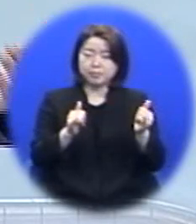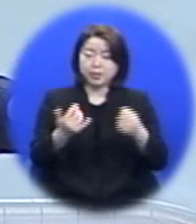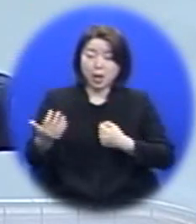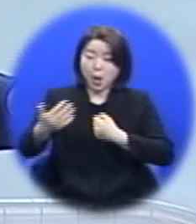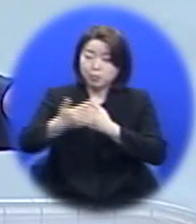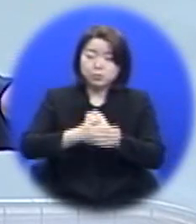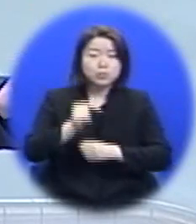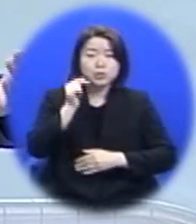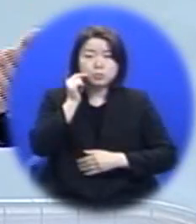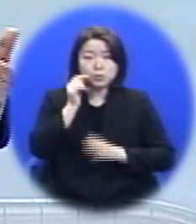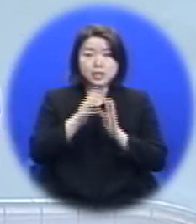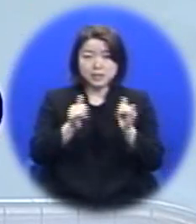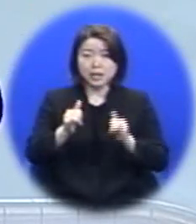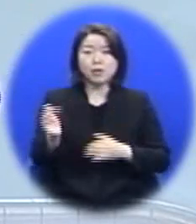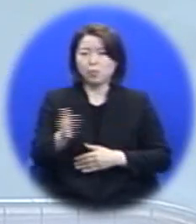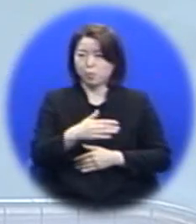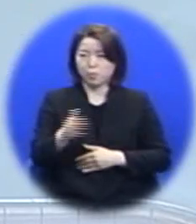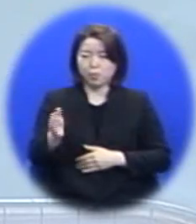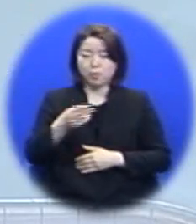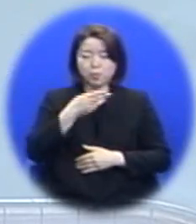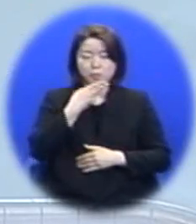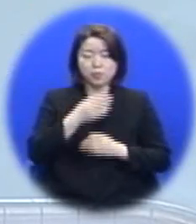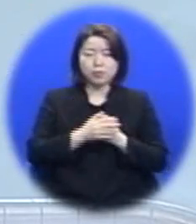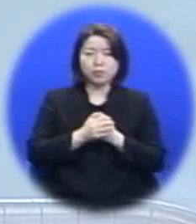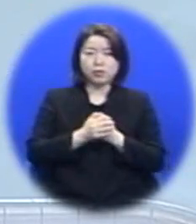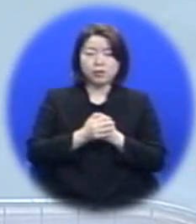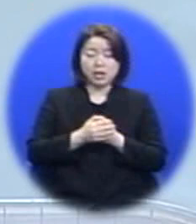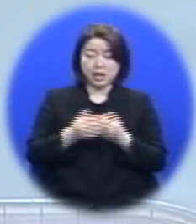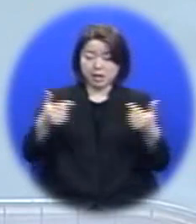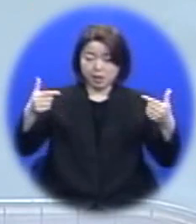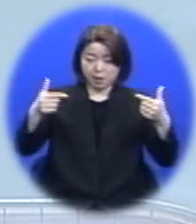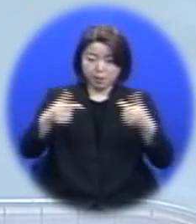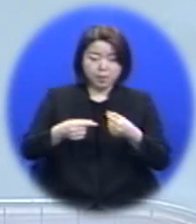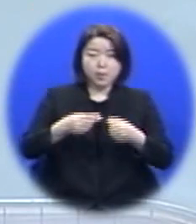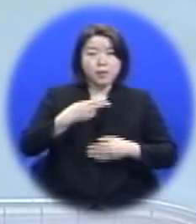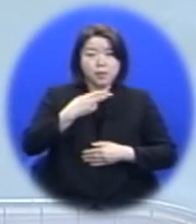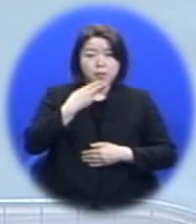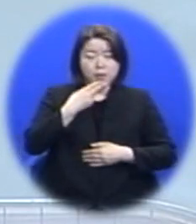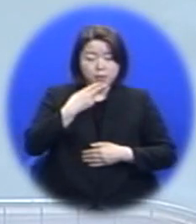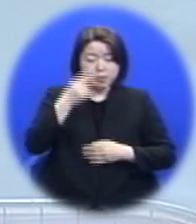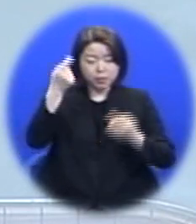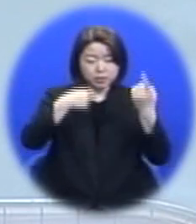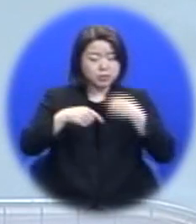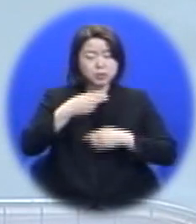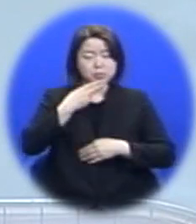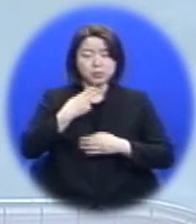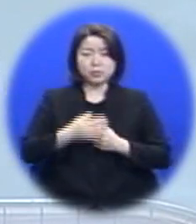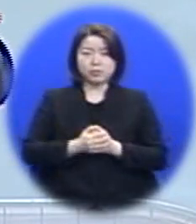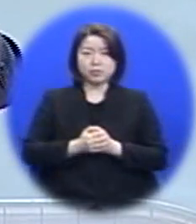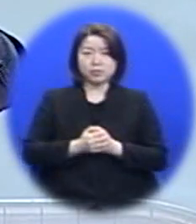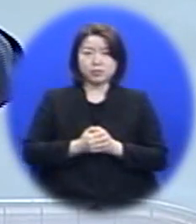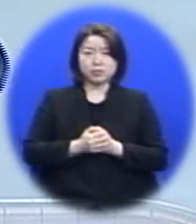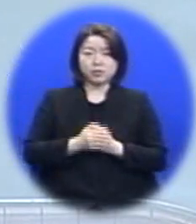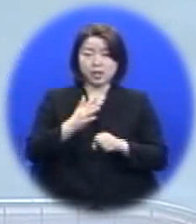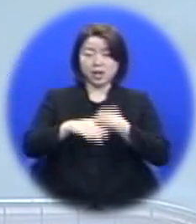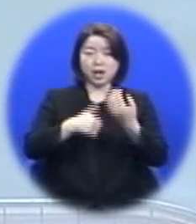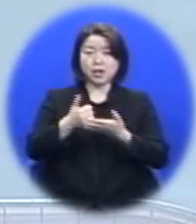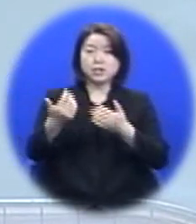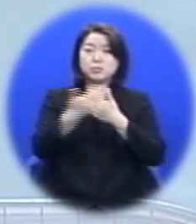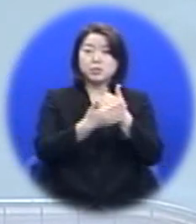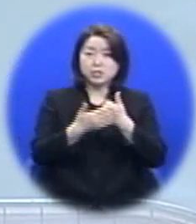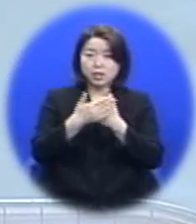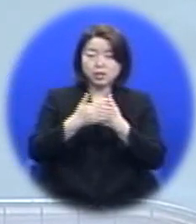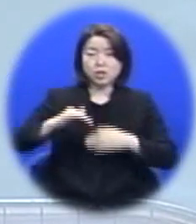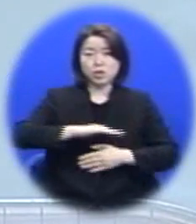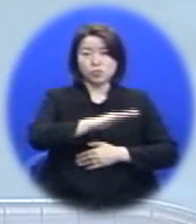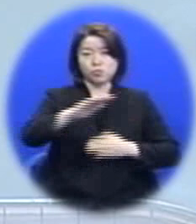품지 못할 사람 없고, 그리고 치유 안될 상처가 없습니다. 하나님의 은혜는